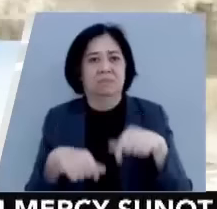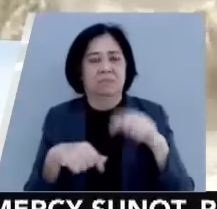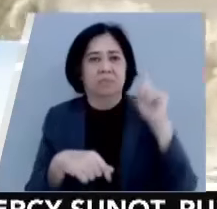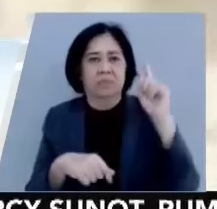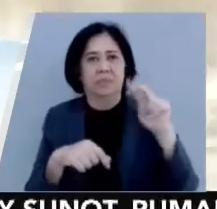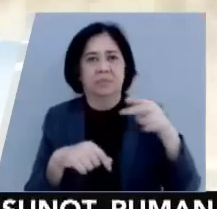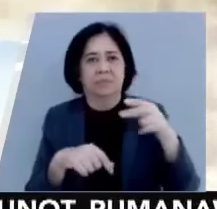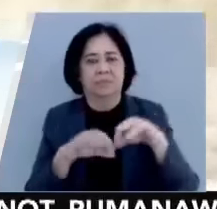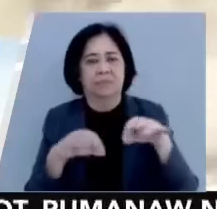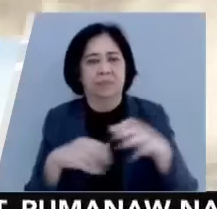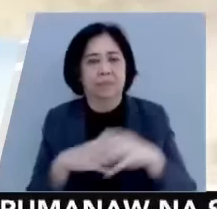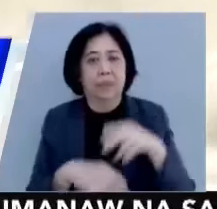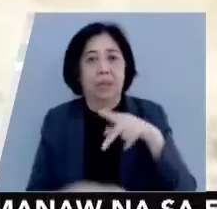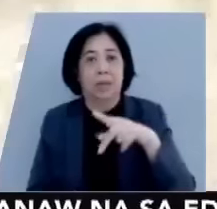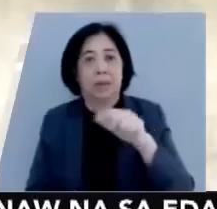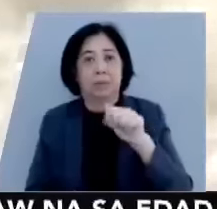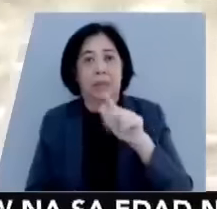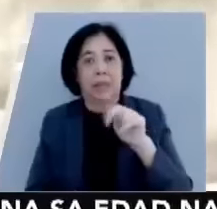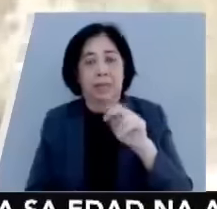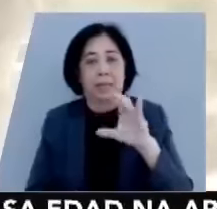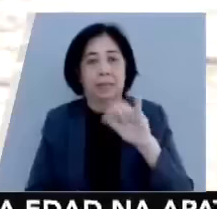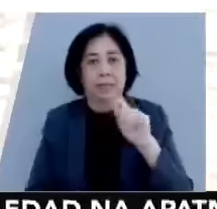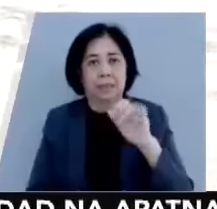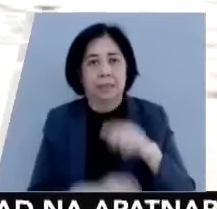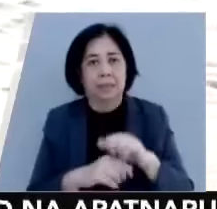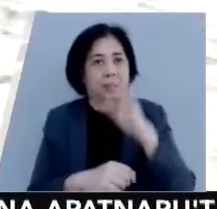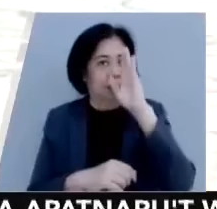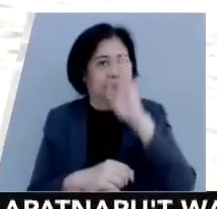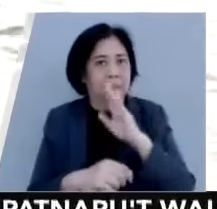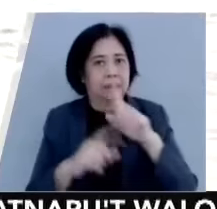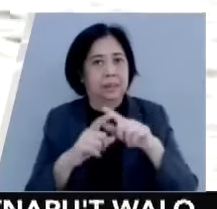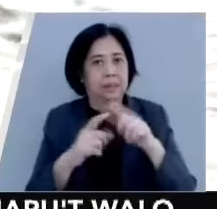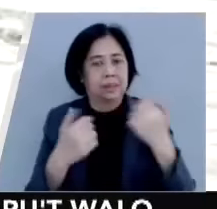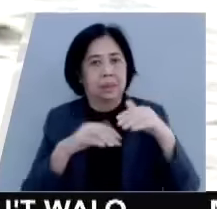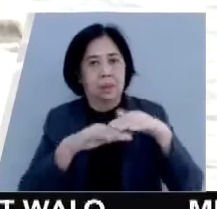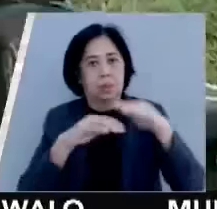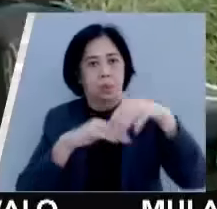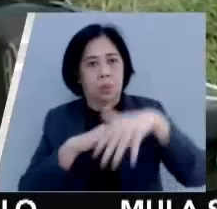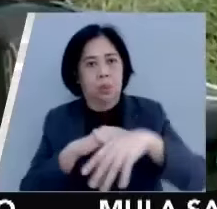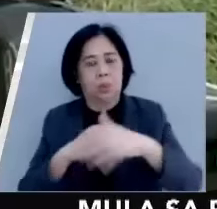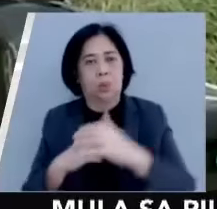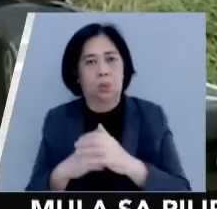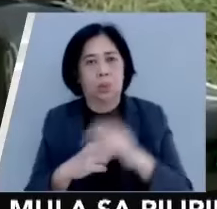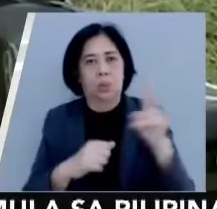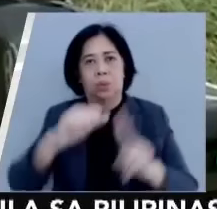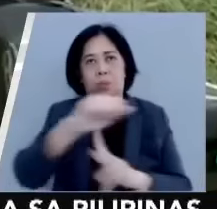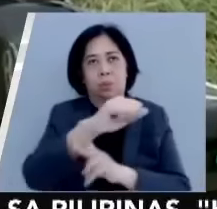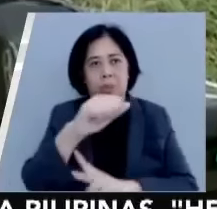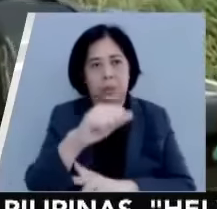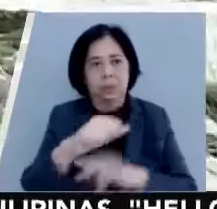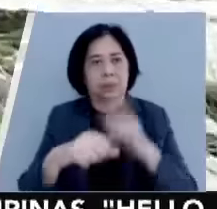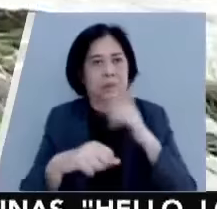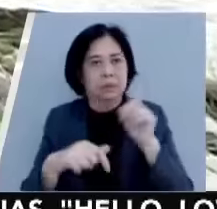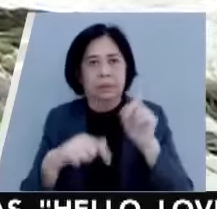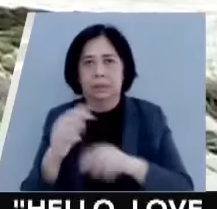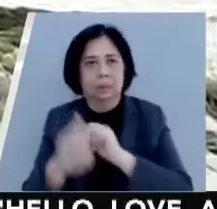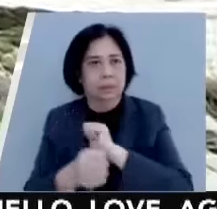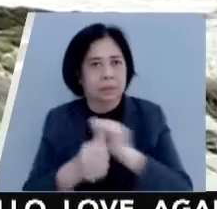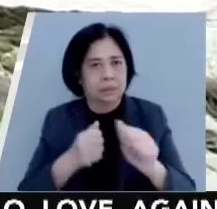City, nasira na rumaragas ang tubig mula sa Pampanga River, ang Singgal at Bravo Bridge. Dahil hindi madaanan, sa